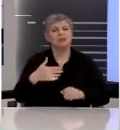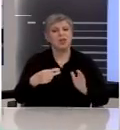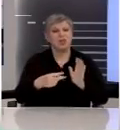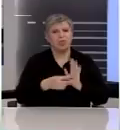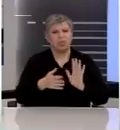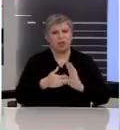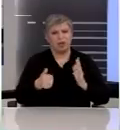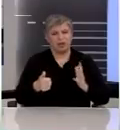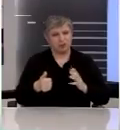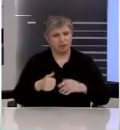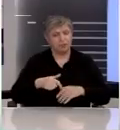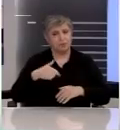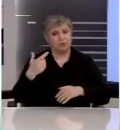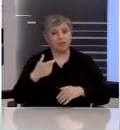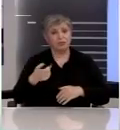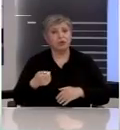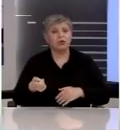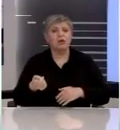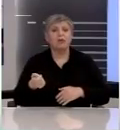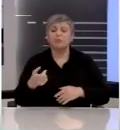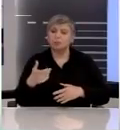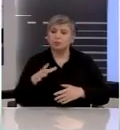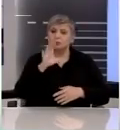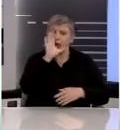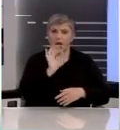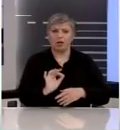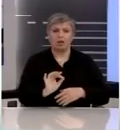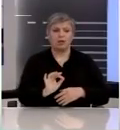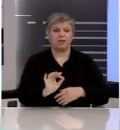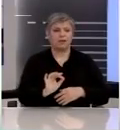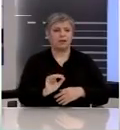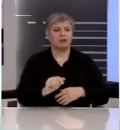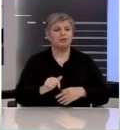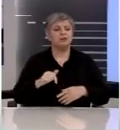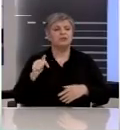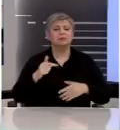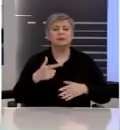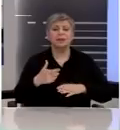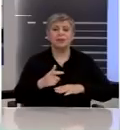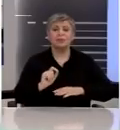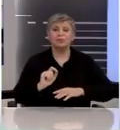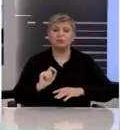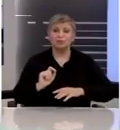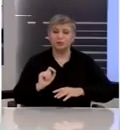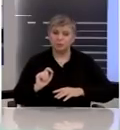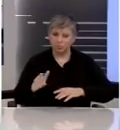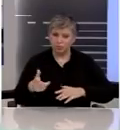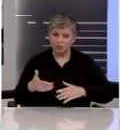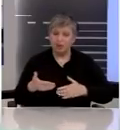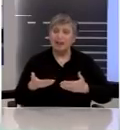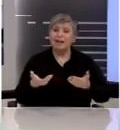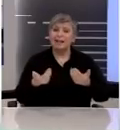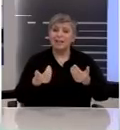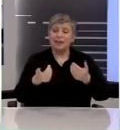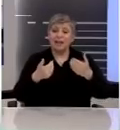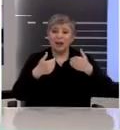υπάρχει επίσημο αίτημα του ΑΚΑΜ προς το Υπουργείο Εθνικής Άμυνας, του